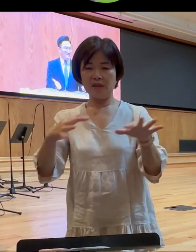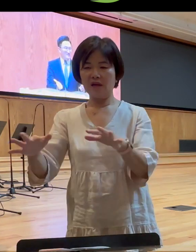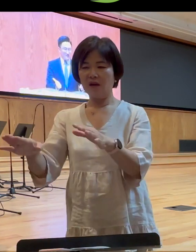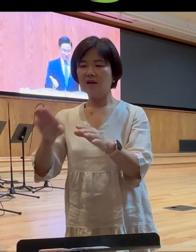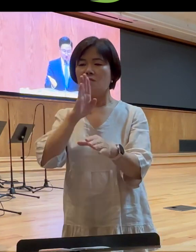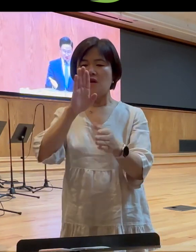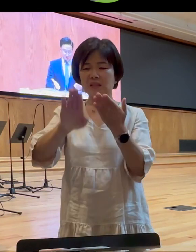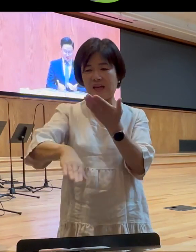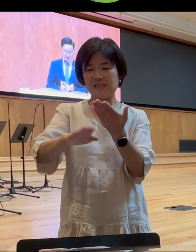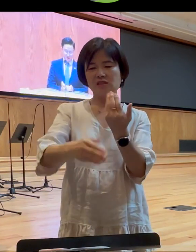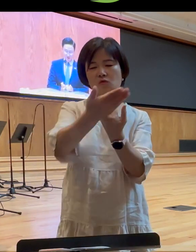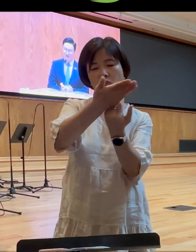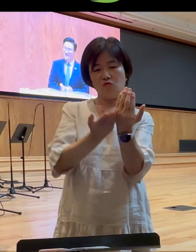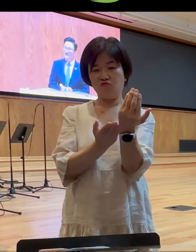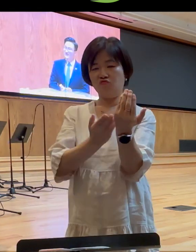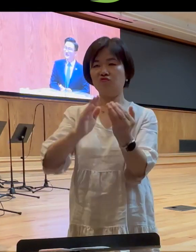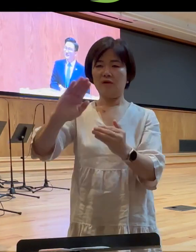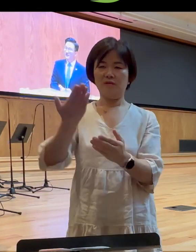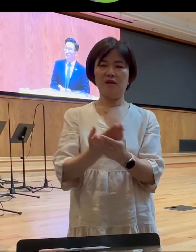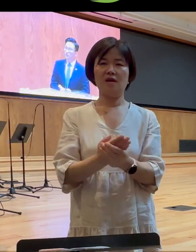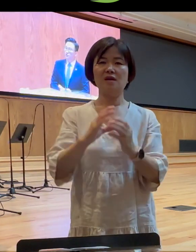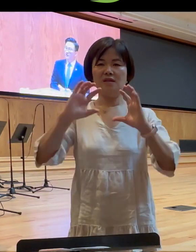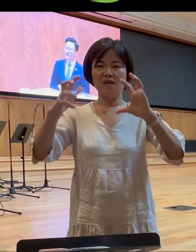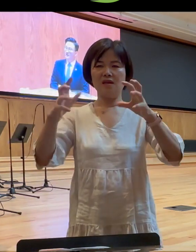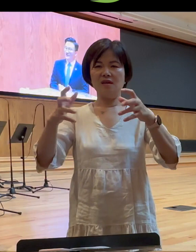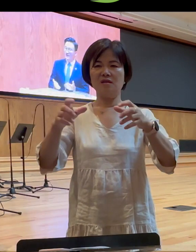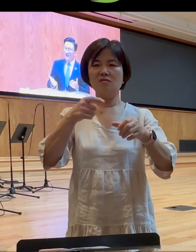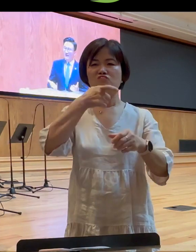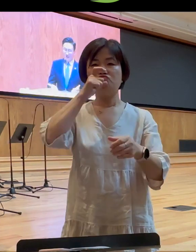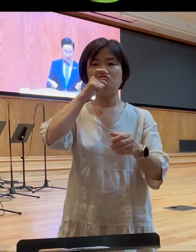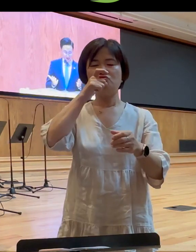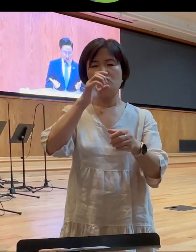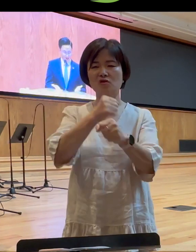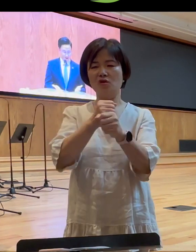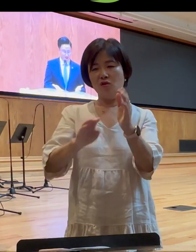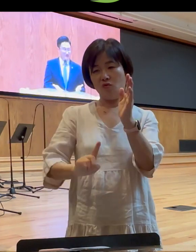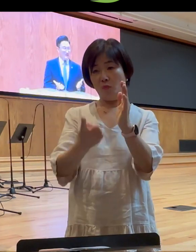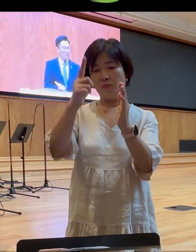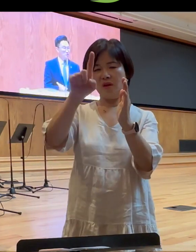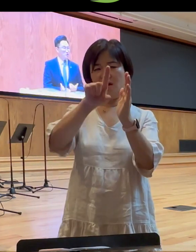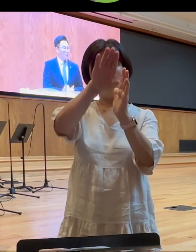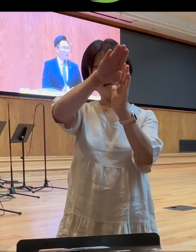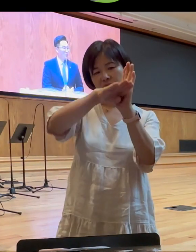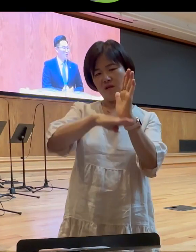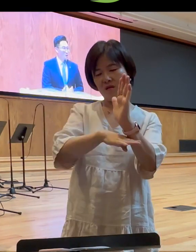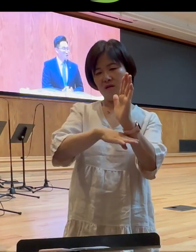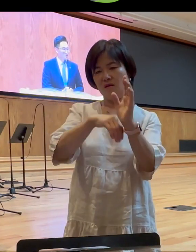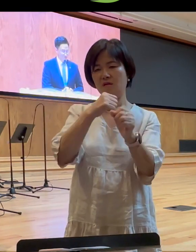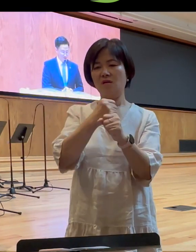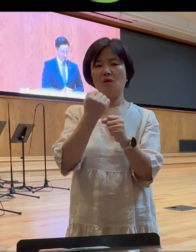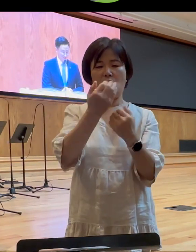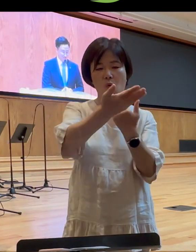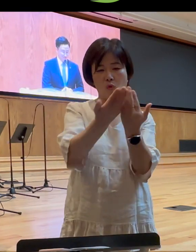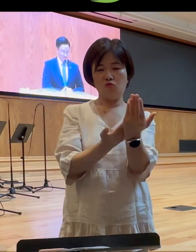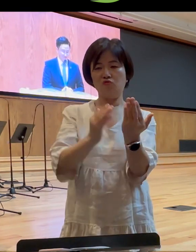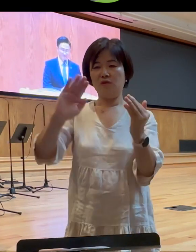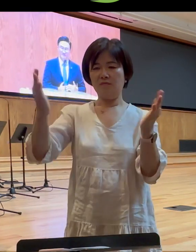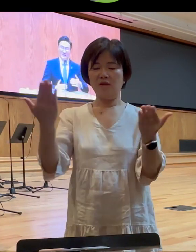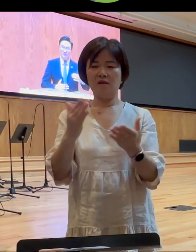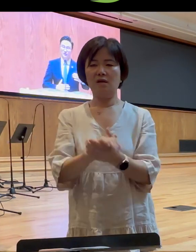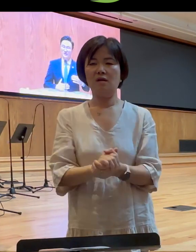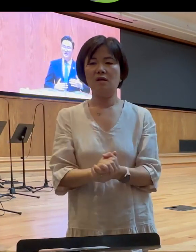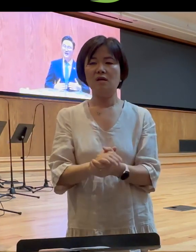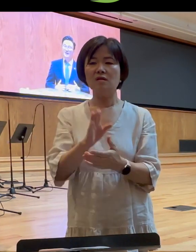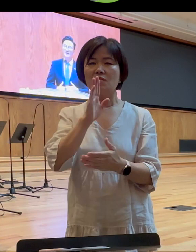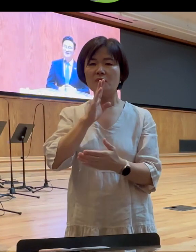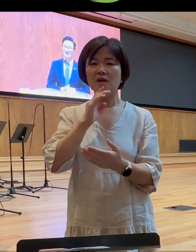낮은 호수라는 것이죠. 세계에서 수면이 가장 낮은 담수호 호수입니다.